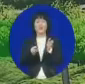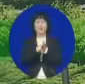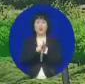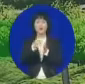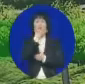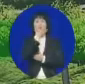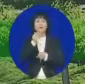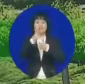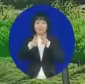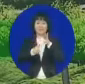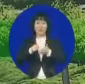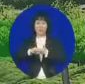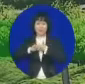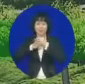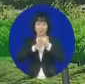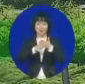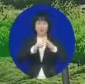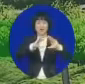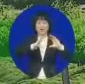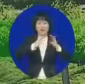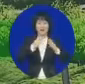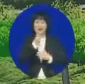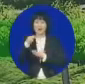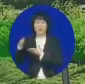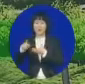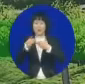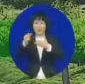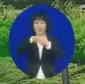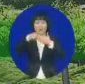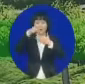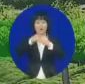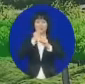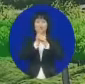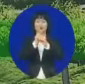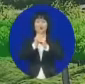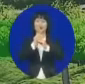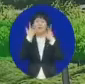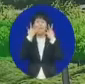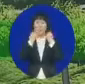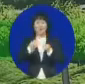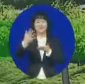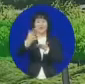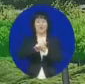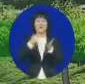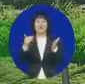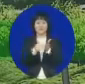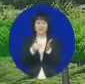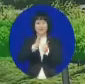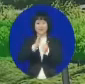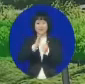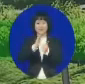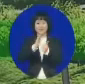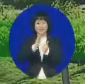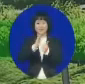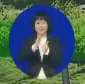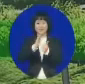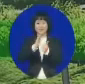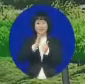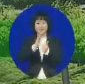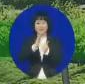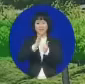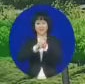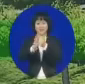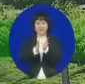복지 사업 추진은 국비와 도비 지원을 경기도 내에서 가장 많이 확보했습니다 지역과 상황에 맞춘 다양한 복지